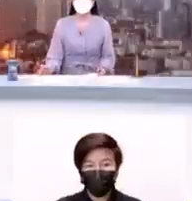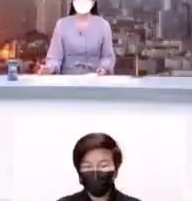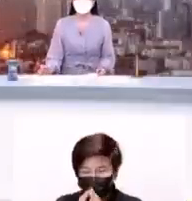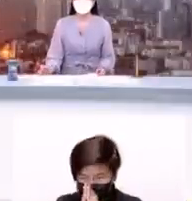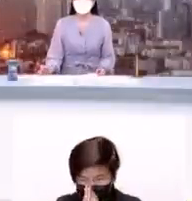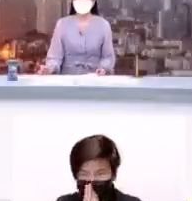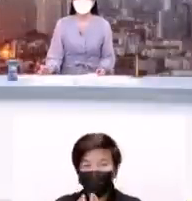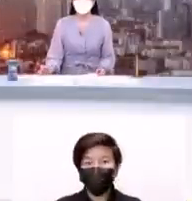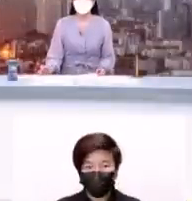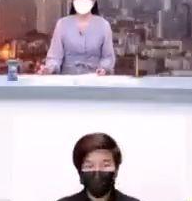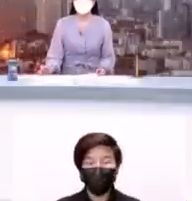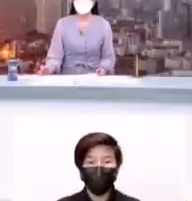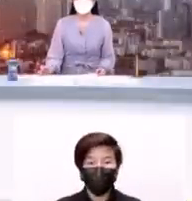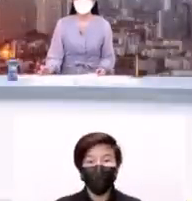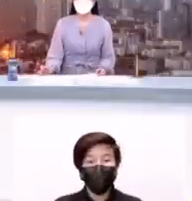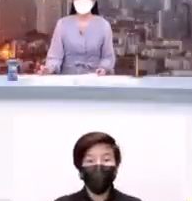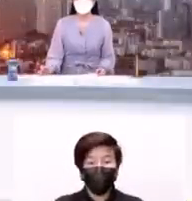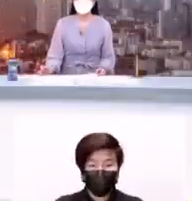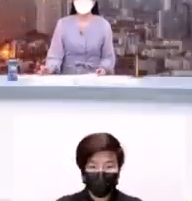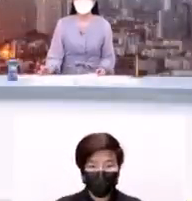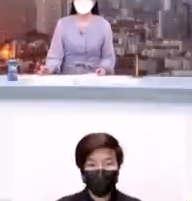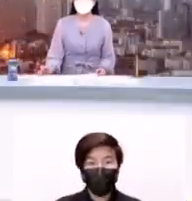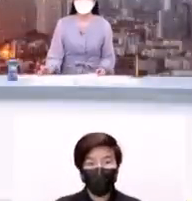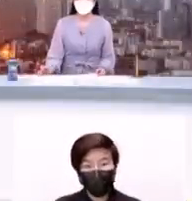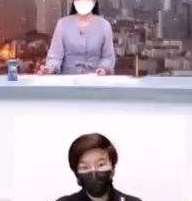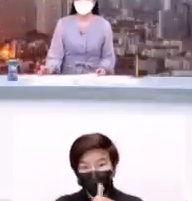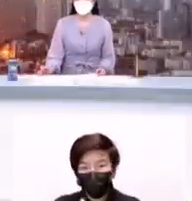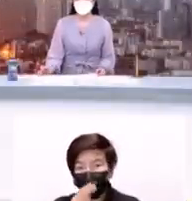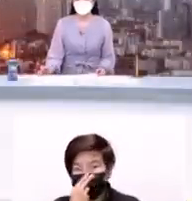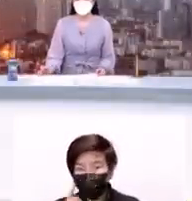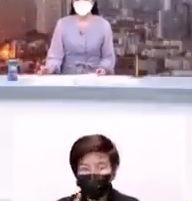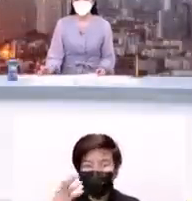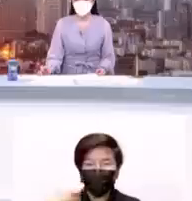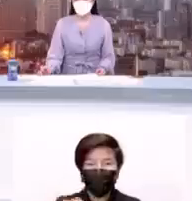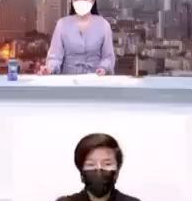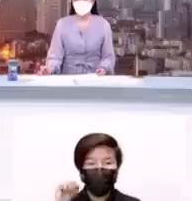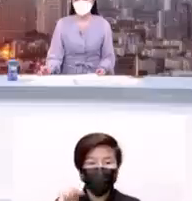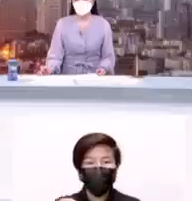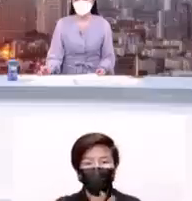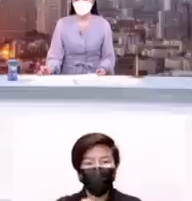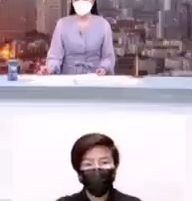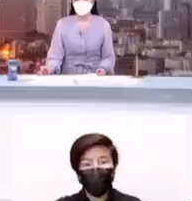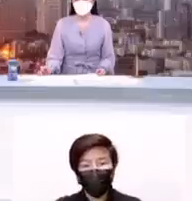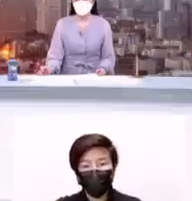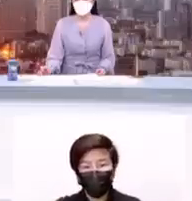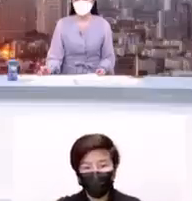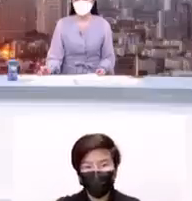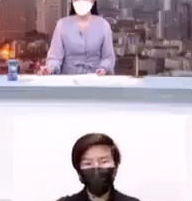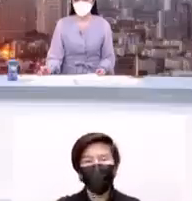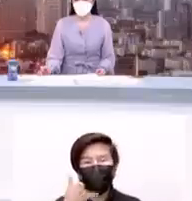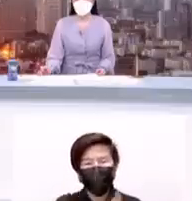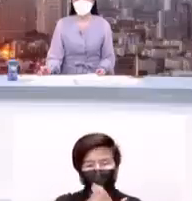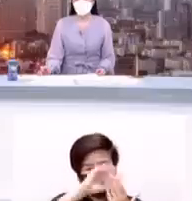สวัสดีค่ะคุณพลอยคุณนิวและคุณผู้ชมคะวันนี้จะพาคุณผู้ชมมาติดตามสถานการณ์ระบาดของโควิด19ในประเทศที่อยู่รายล้อมเ